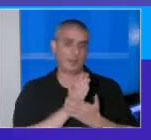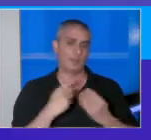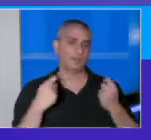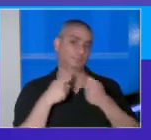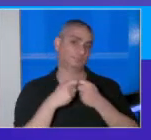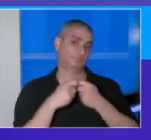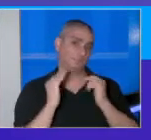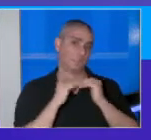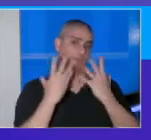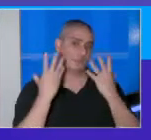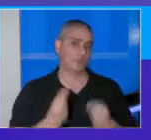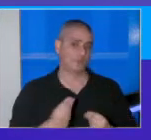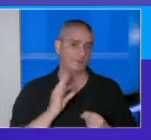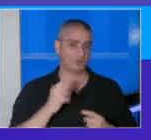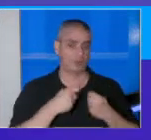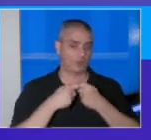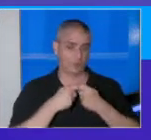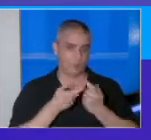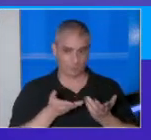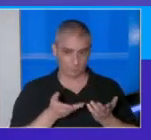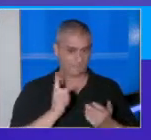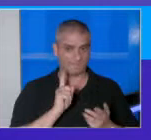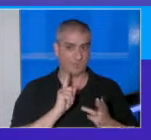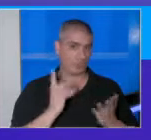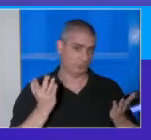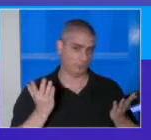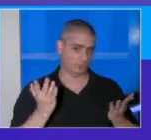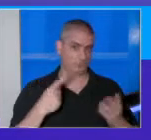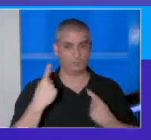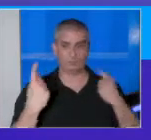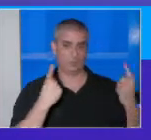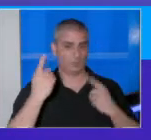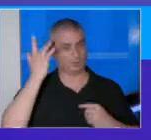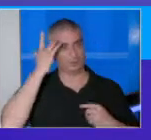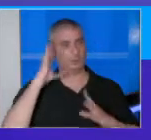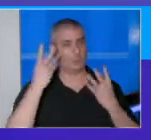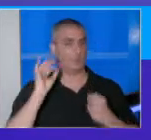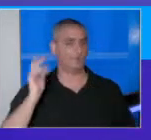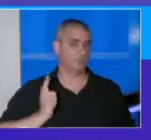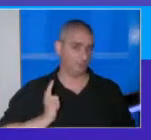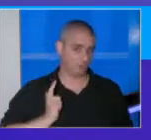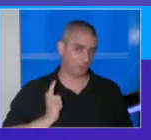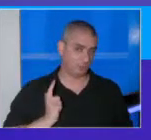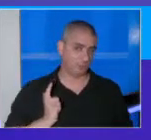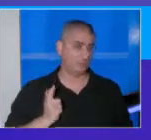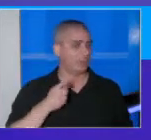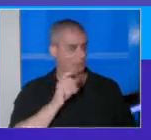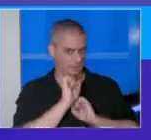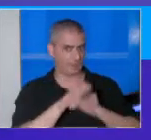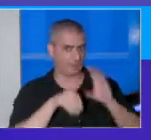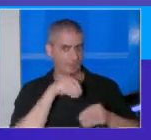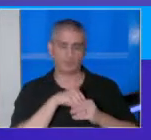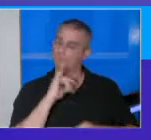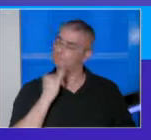בהתאם לטובת התנועה, ולא כל אחד יחשוב על טובתו האישית. את בעד